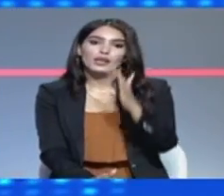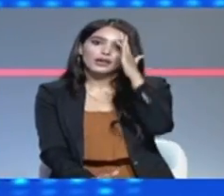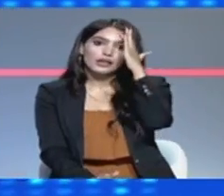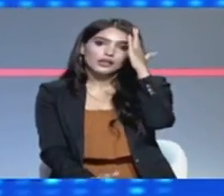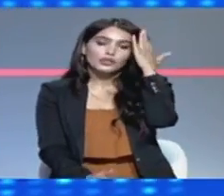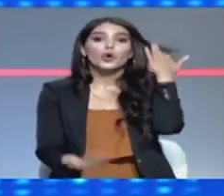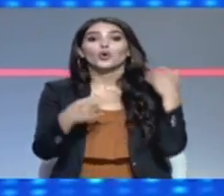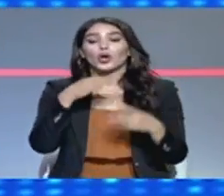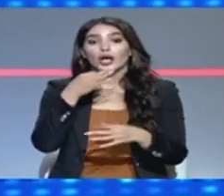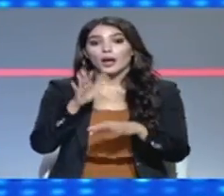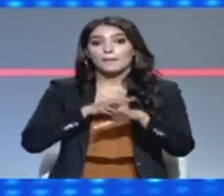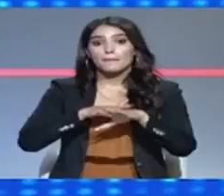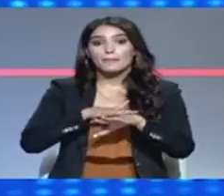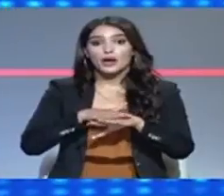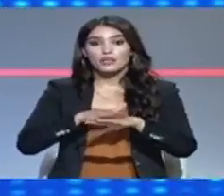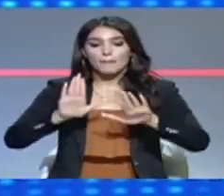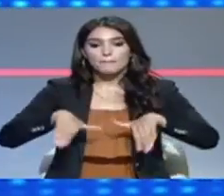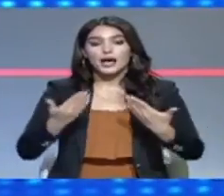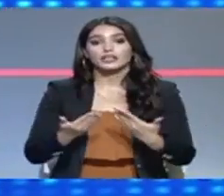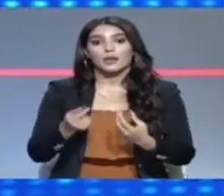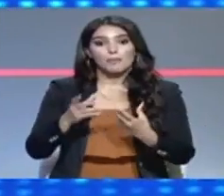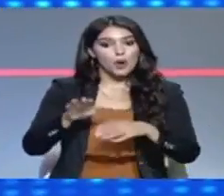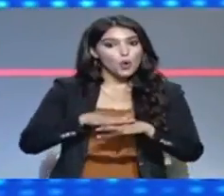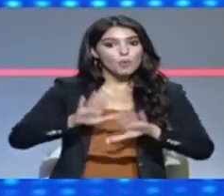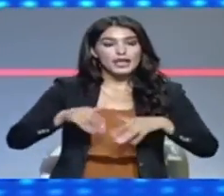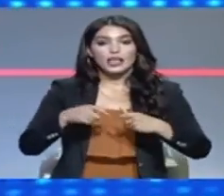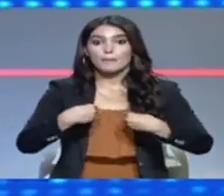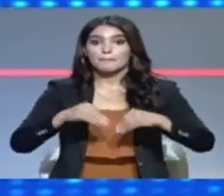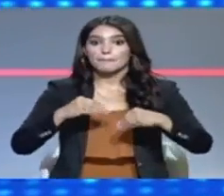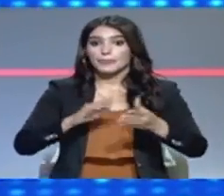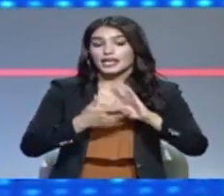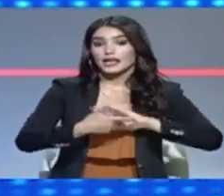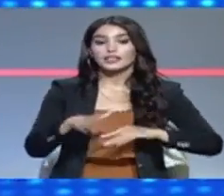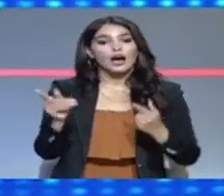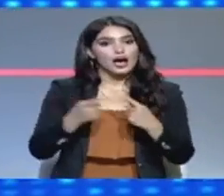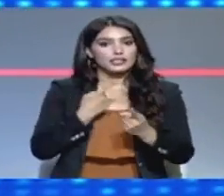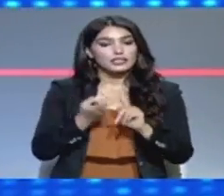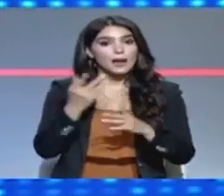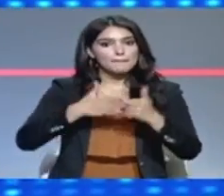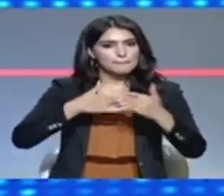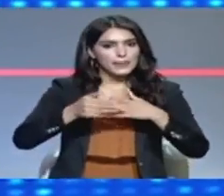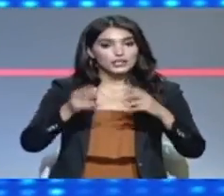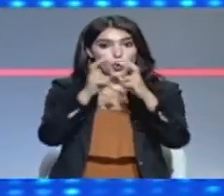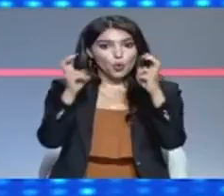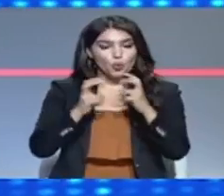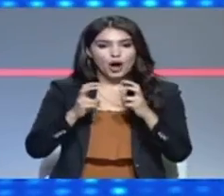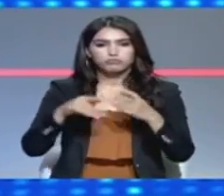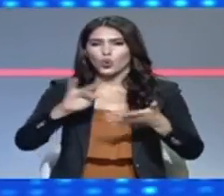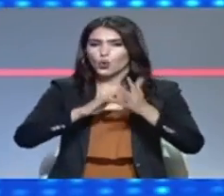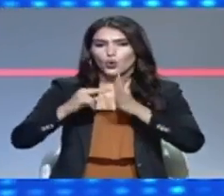نتحدث الآن عن مصلحة ما بعد البيع التي تعنى خاصة بصيانة المنتجات الكهربائية